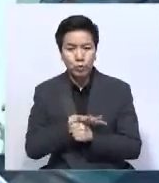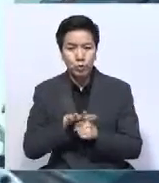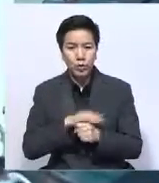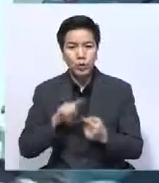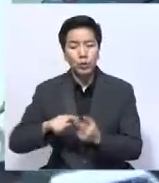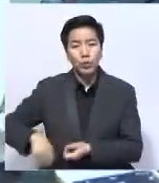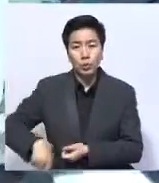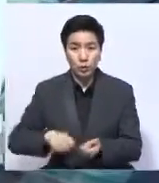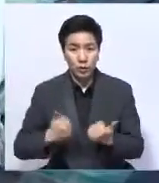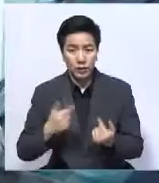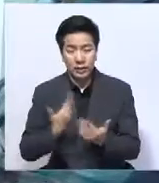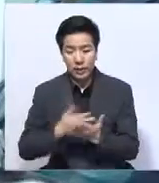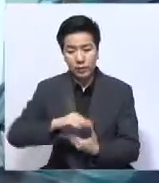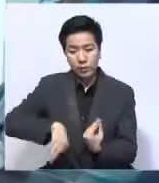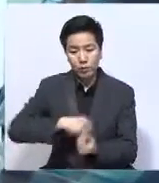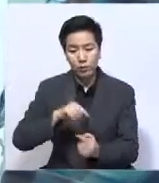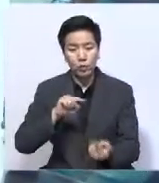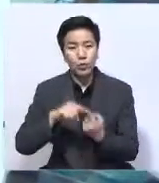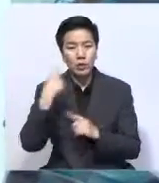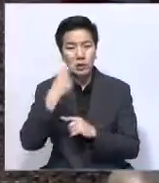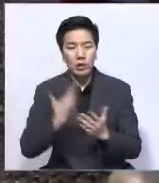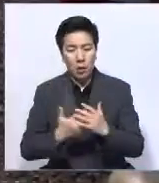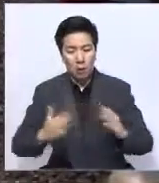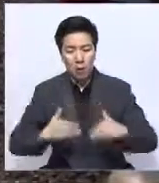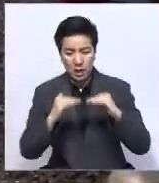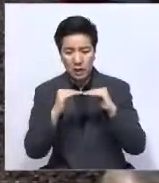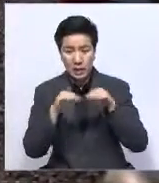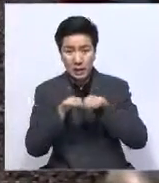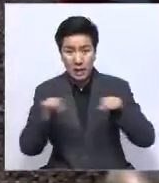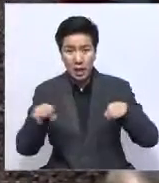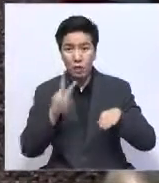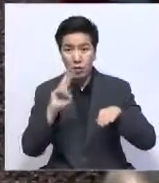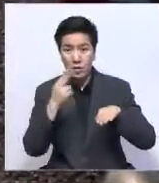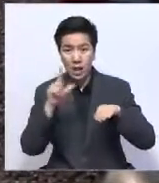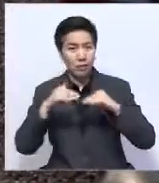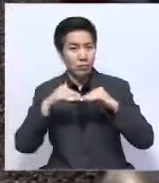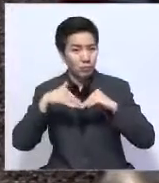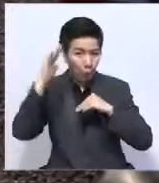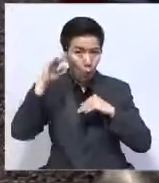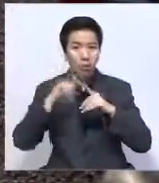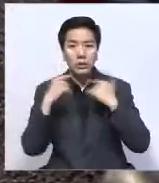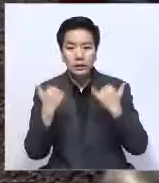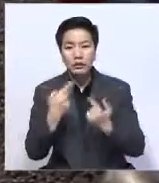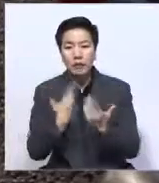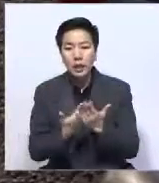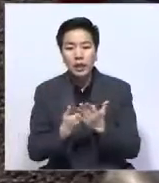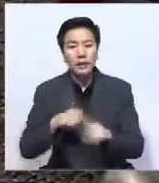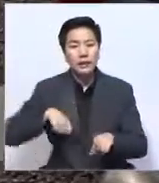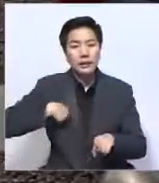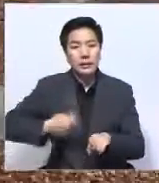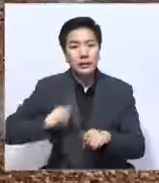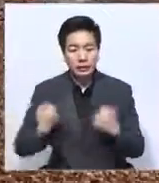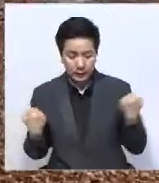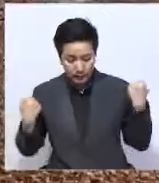ช่วงเทศกาลสงกรานต์ว่ามีรายได้จากการท่องเที่ยวนั้นสูงกว่าเป้าหมาย 20,000 ล้านบาทค่ะส่วนหนึ่งก็เป็นรายได้จากการใช้จ่